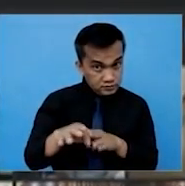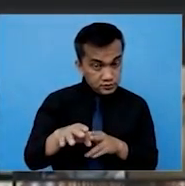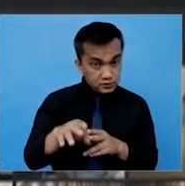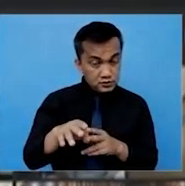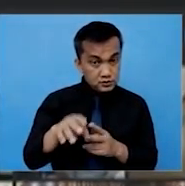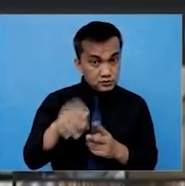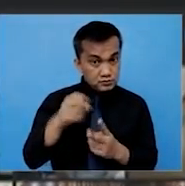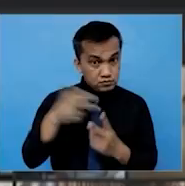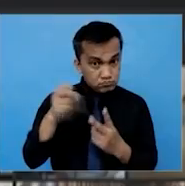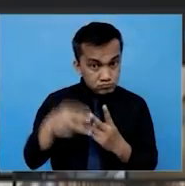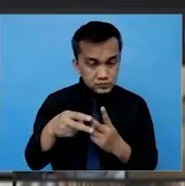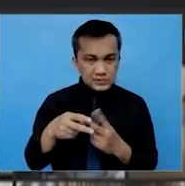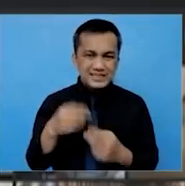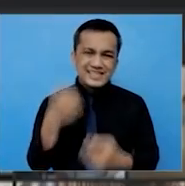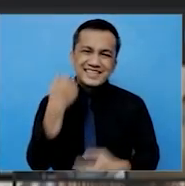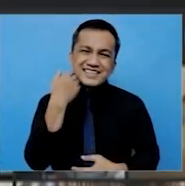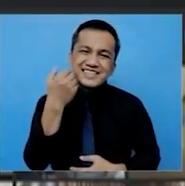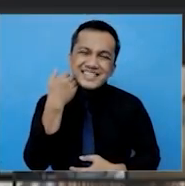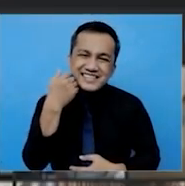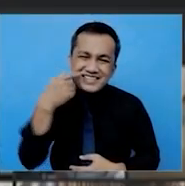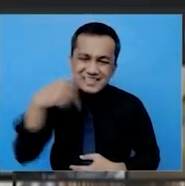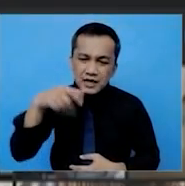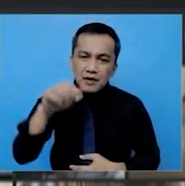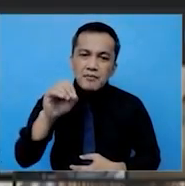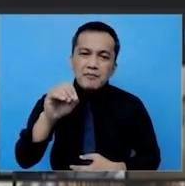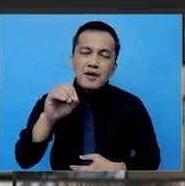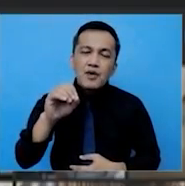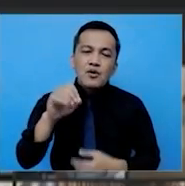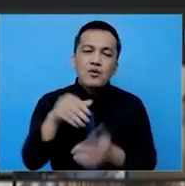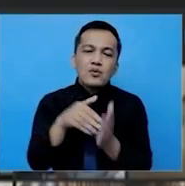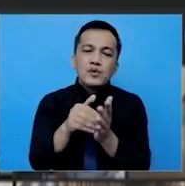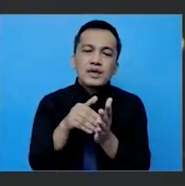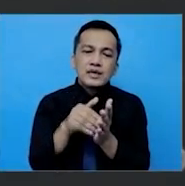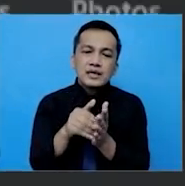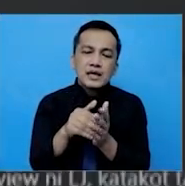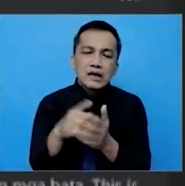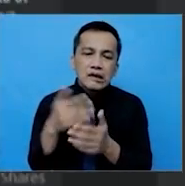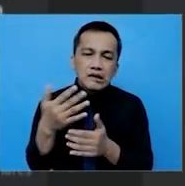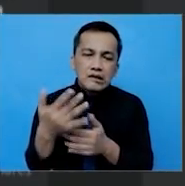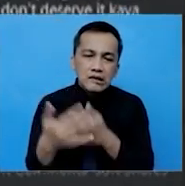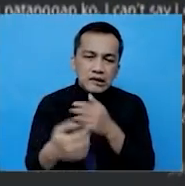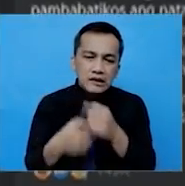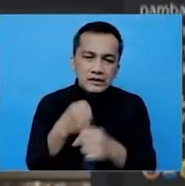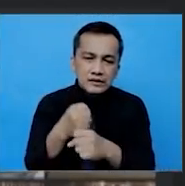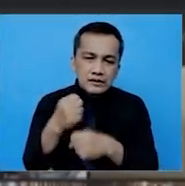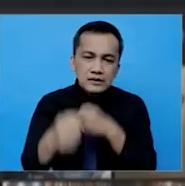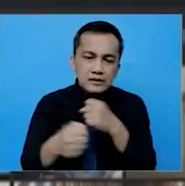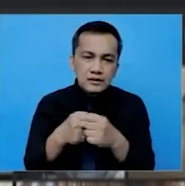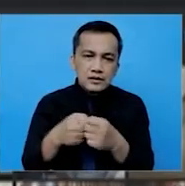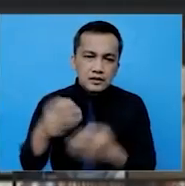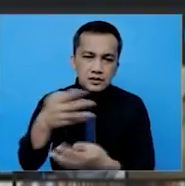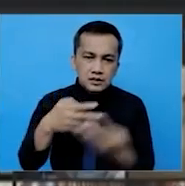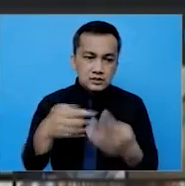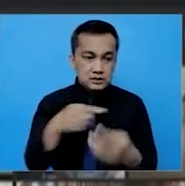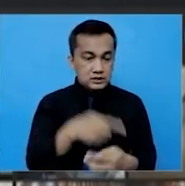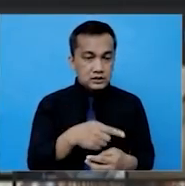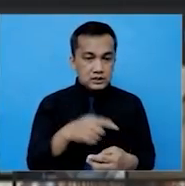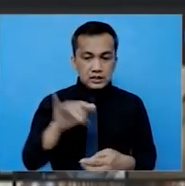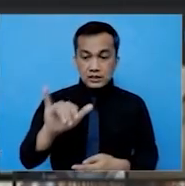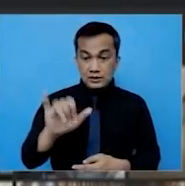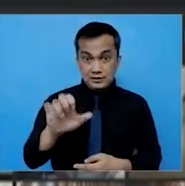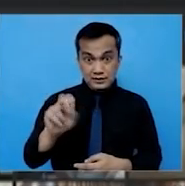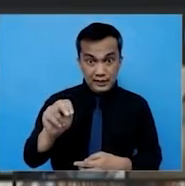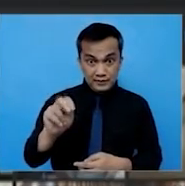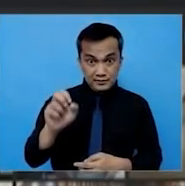ni Paolo, naging marupok siya sa ilang taong pagsasama nila. Kung gayon, ang aktresa si Yen Santos ba ang dahilan ng